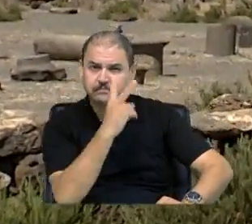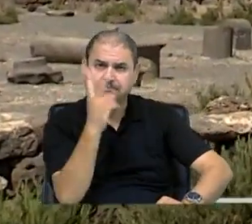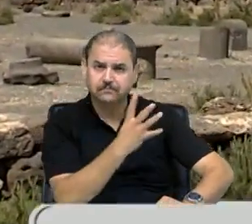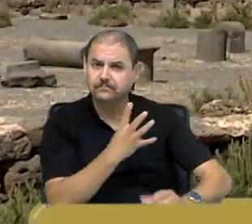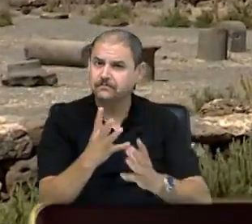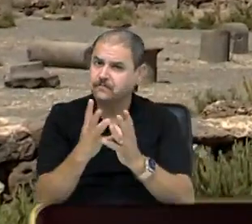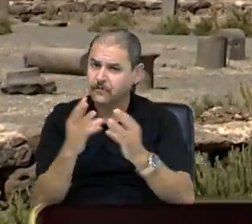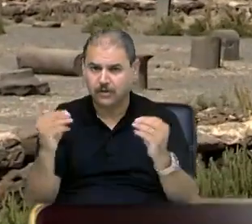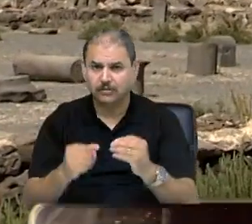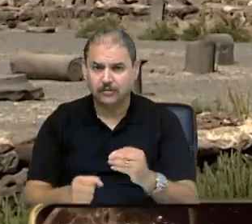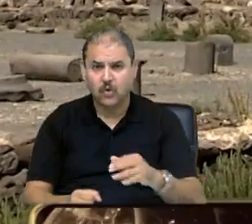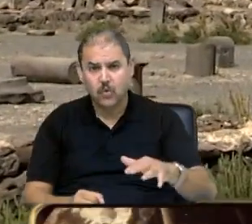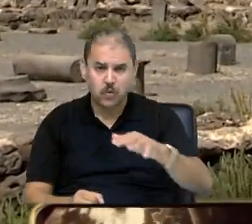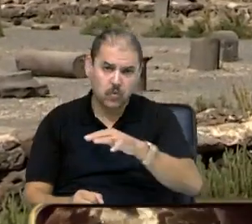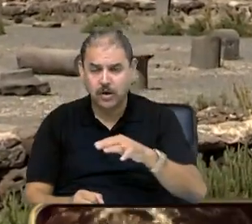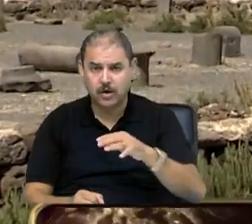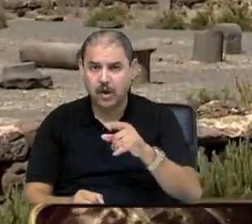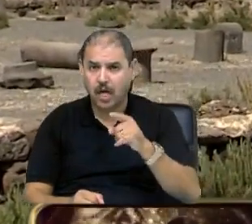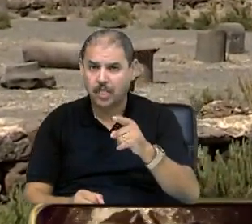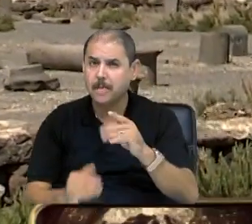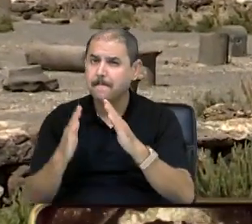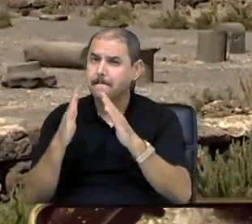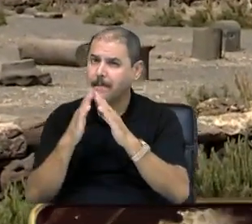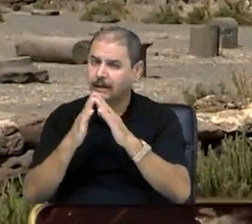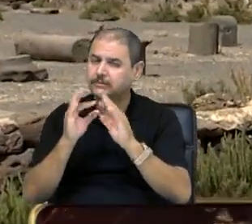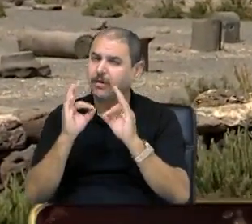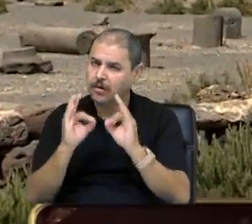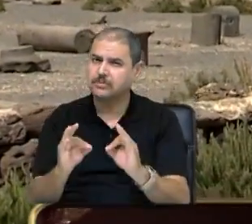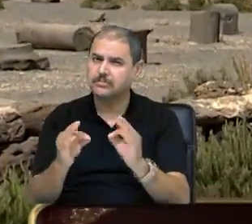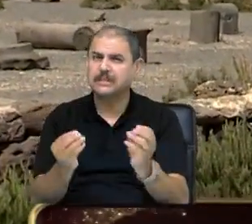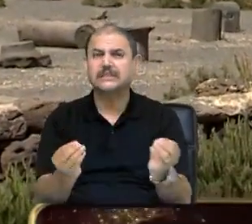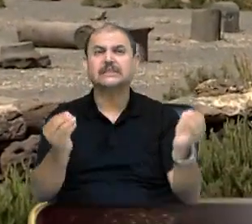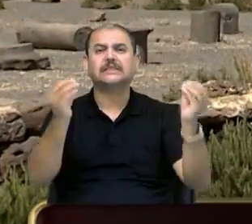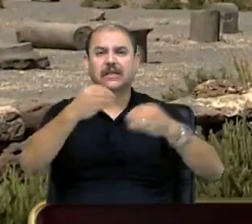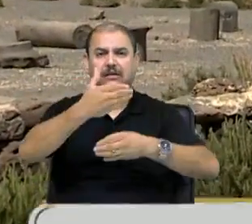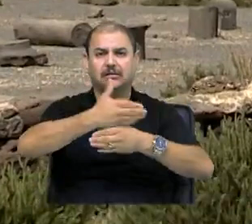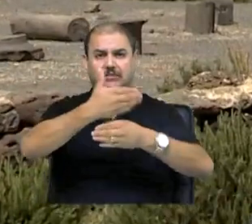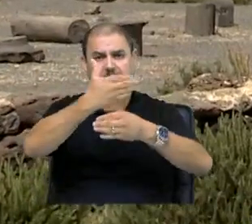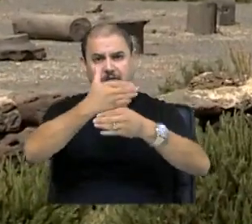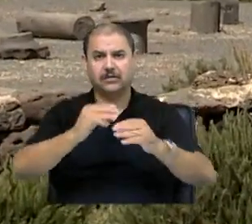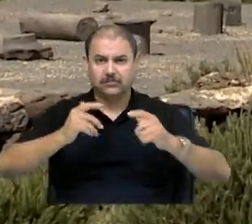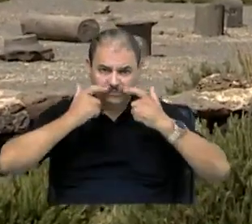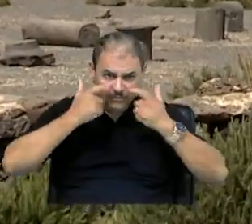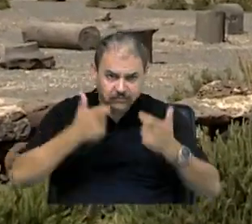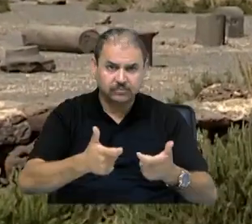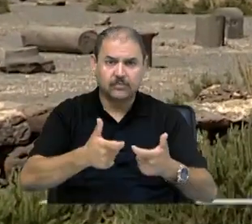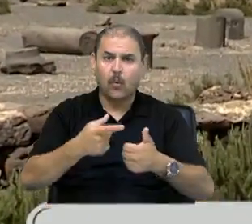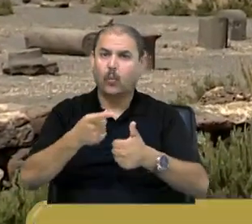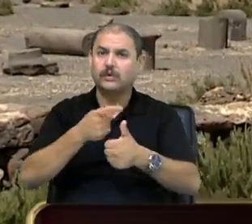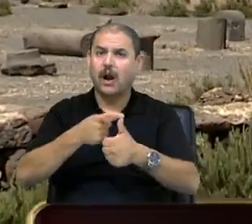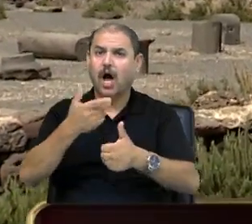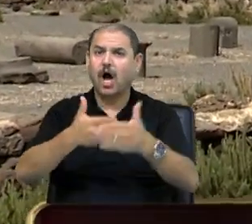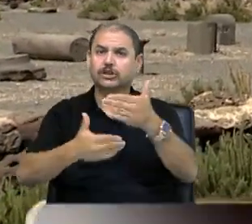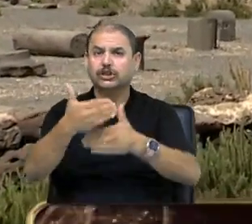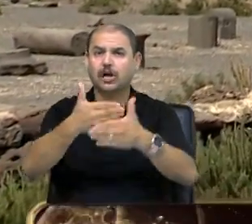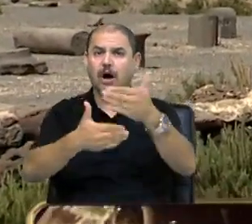اللوجيسيه المشتركه المركز بحاجه الى بنيه تحتيه والى الوقوف عليه والعنايه من قبل وزاره الاشغال به بشكل اكبر